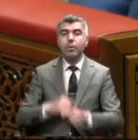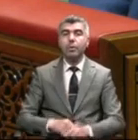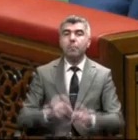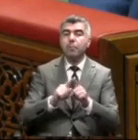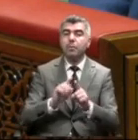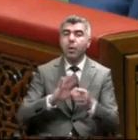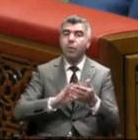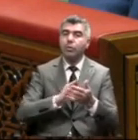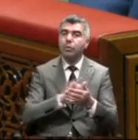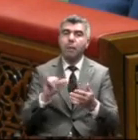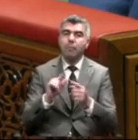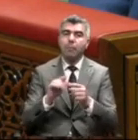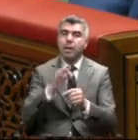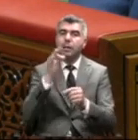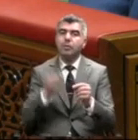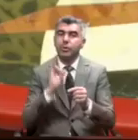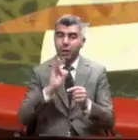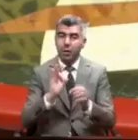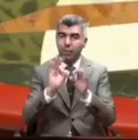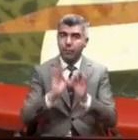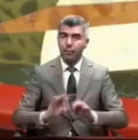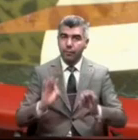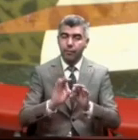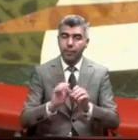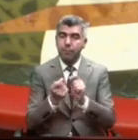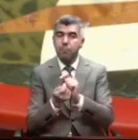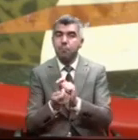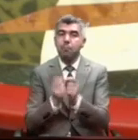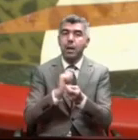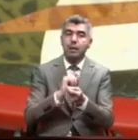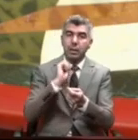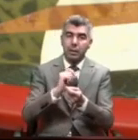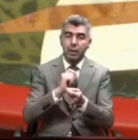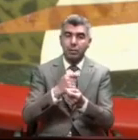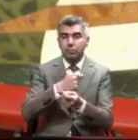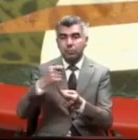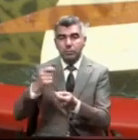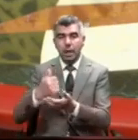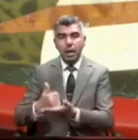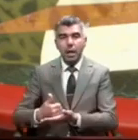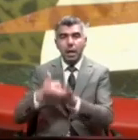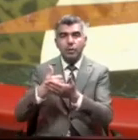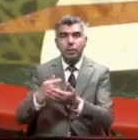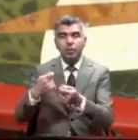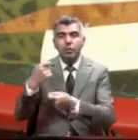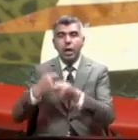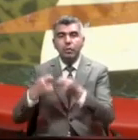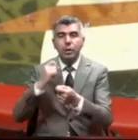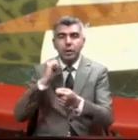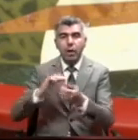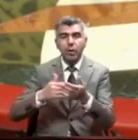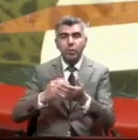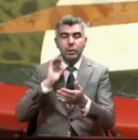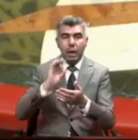بالمنتوج ديالو هاد سلسله التمويل خاصنا نحولها المنظومه التمويل ونعطيو التاجر الفلوس اللي عنده على برا